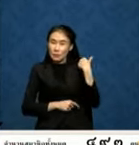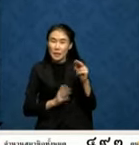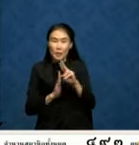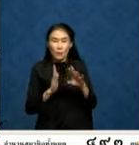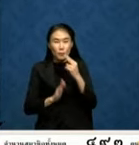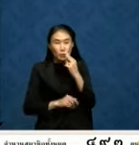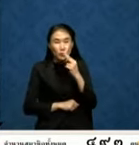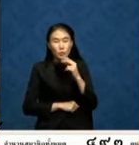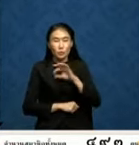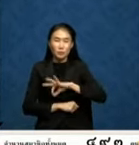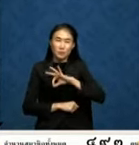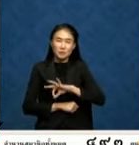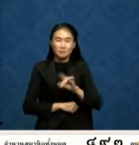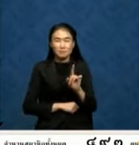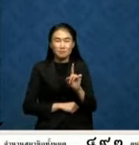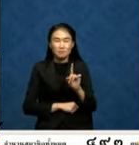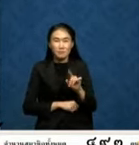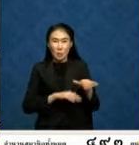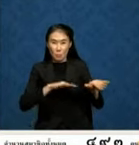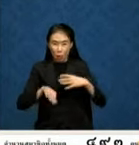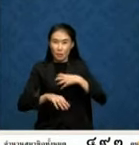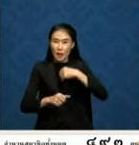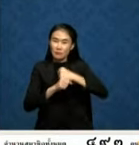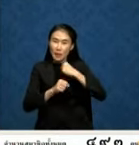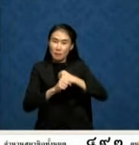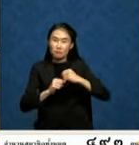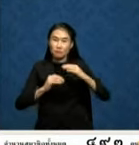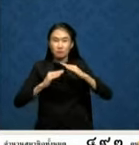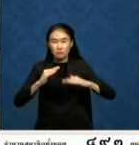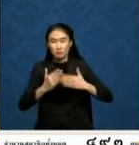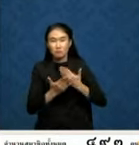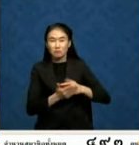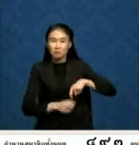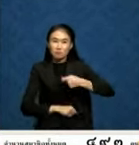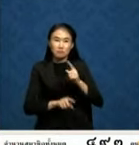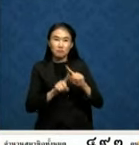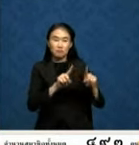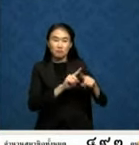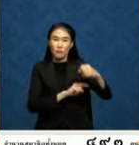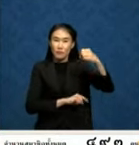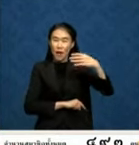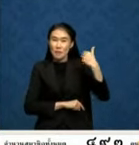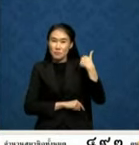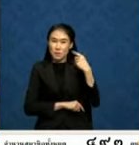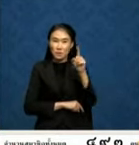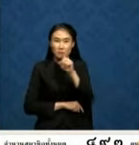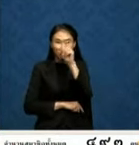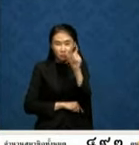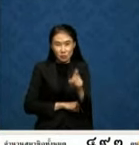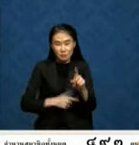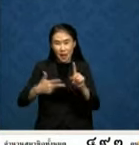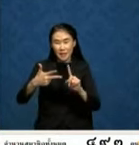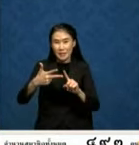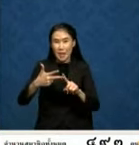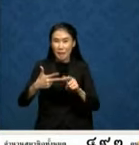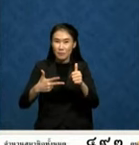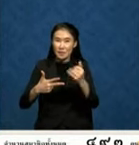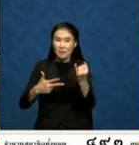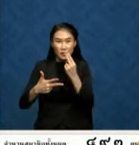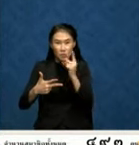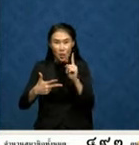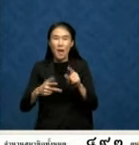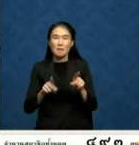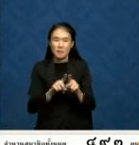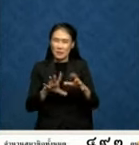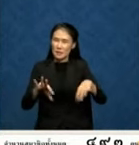ขามีความพร้อมที่จะจ่ายนะครับในเรื่องของค่าไฟฟ้าที่เป็น direct PPA เช่นไรนะครับซึ่งนั้นก็จะเป็น